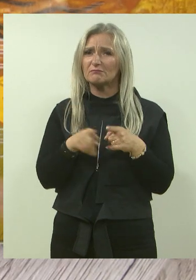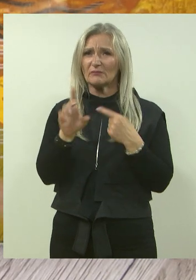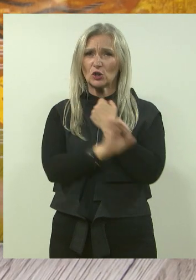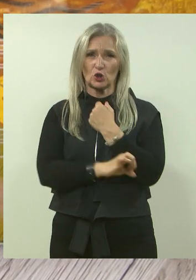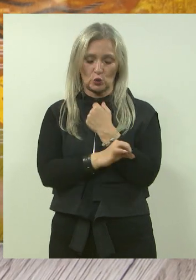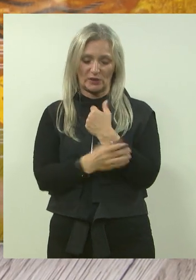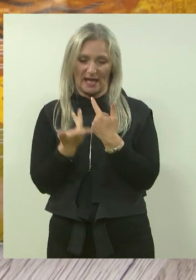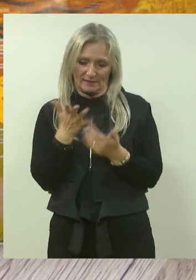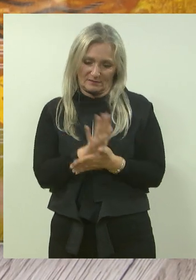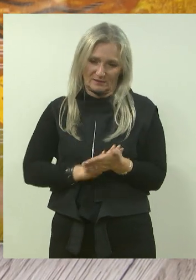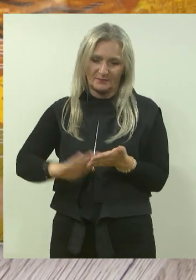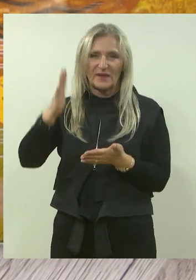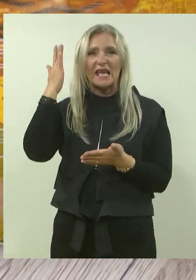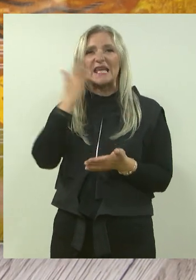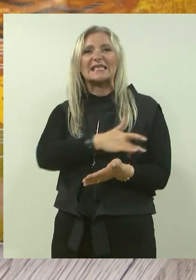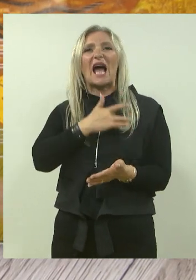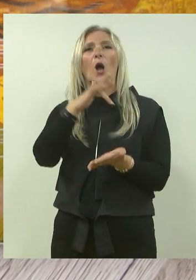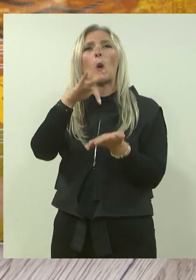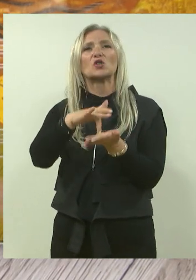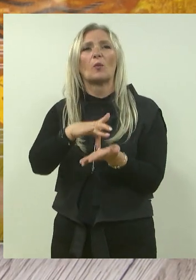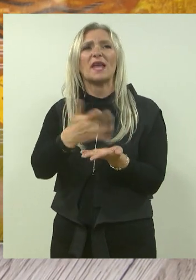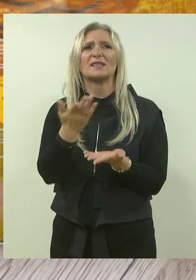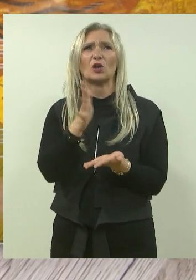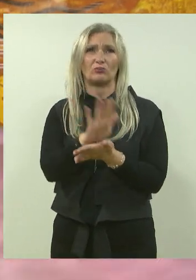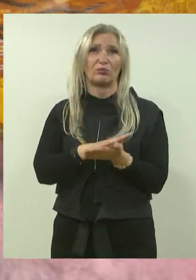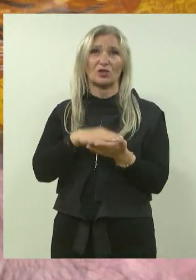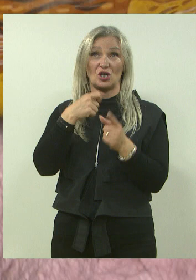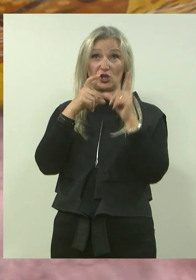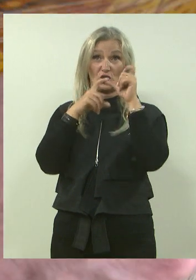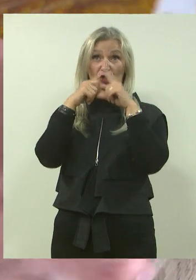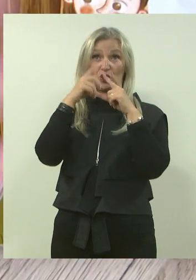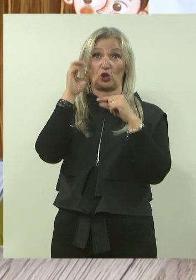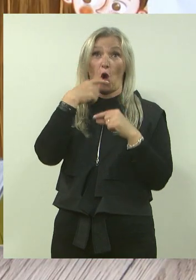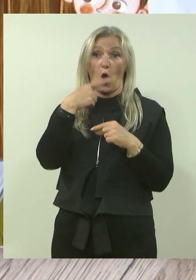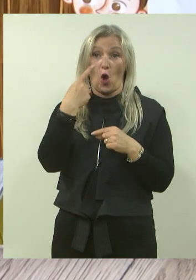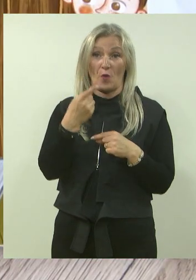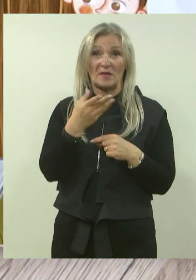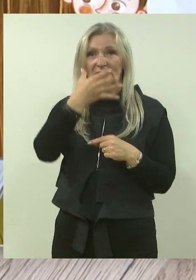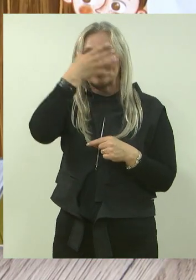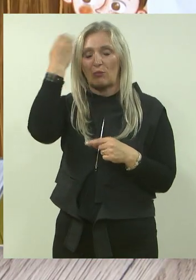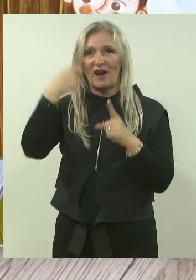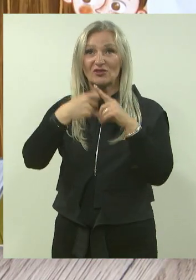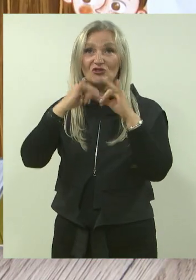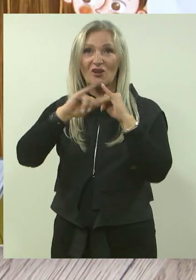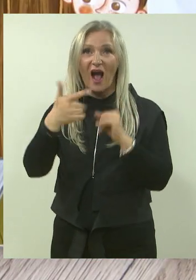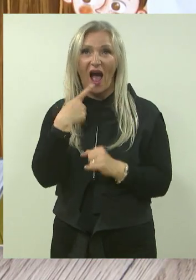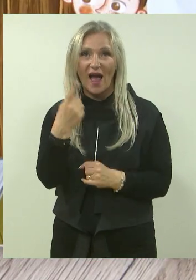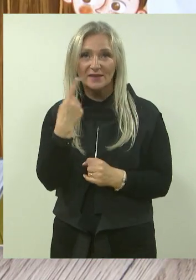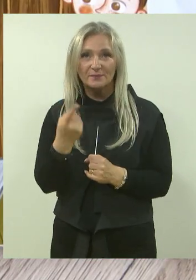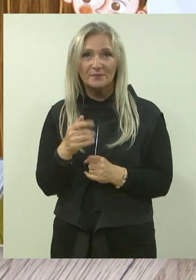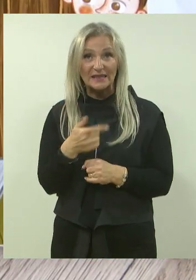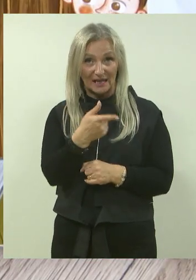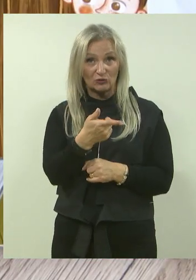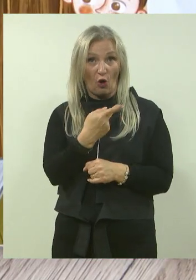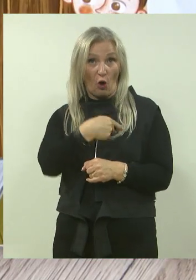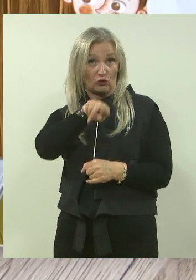iz nekakvog zagorskog mjesta u Zagreb, onda postaneš štokavac, a zaboraviš da si kajkavac. Je li to bilo dodatno onda onak iznenađenje, sad evo mlada studentica